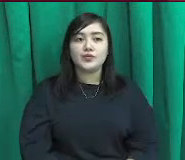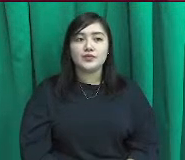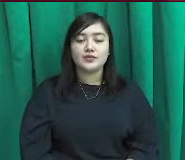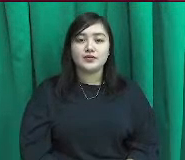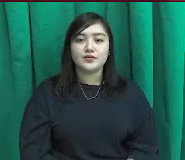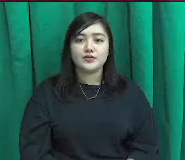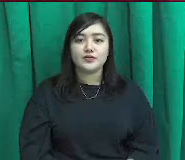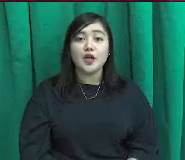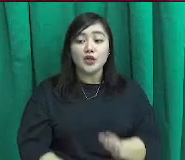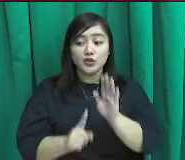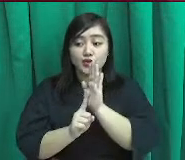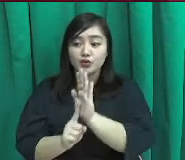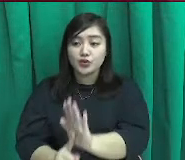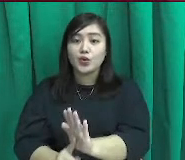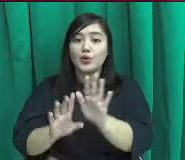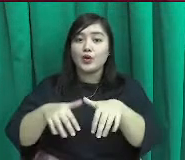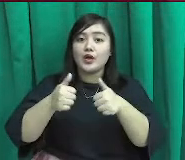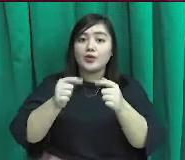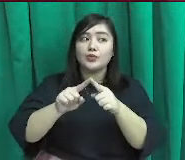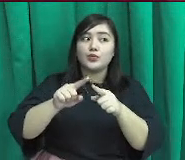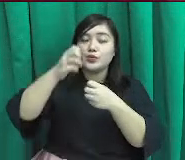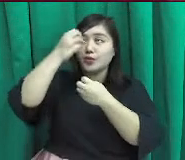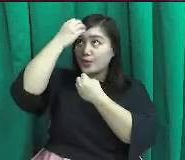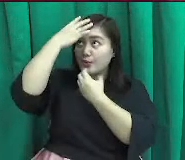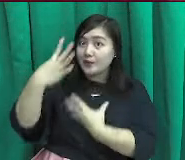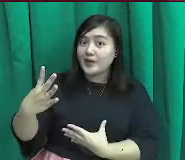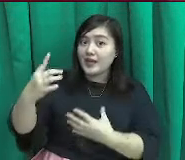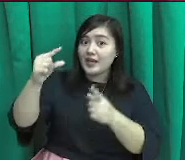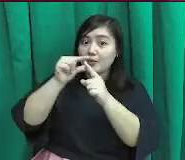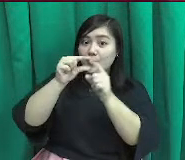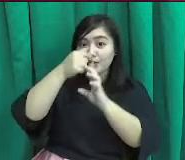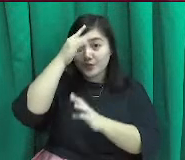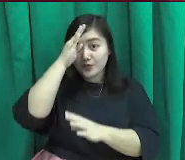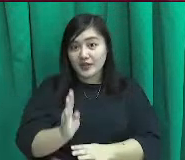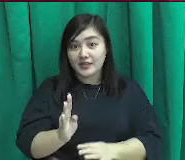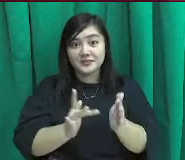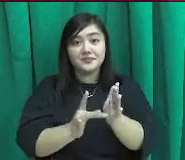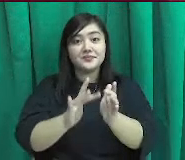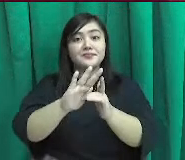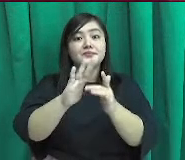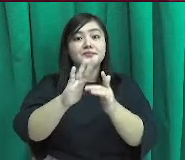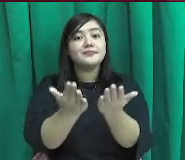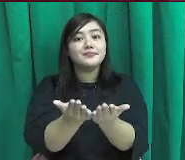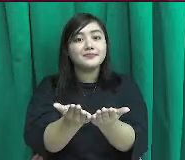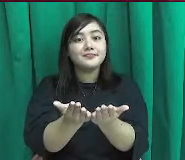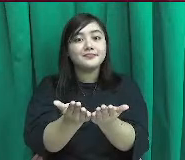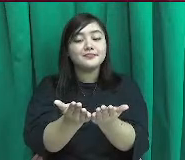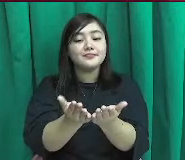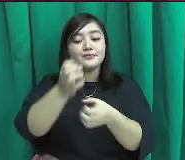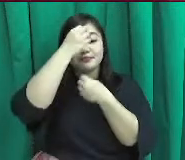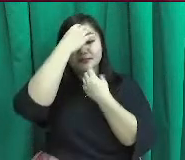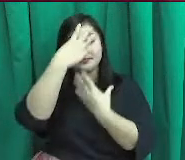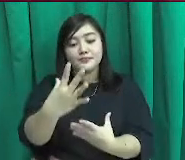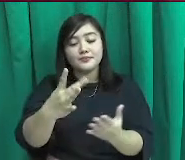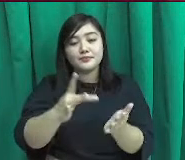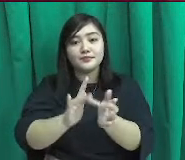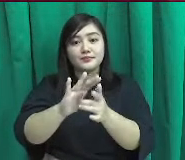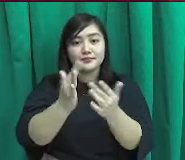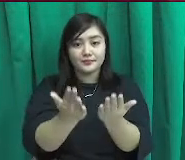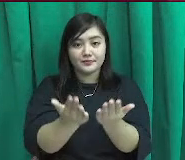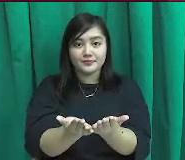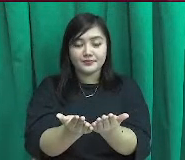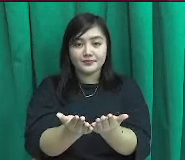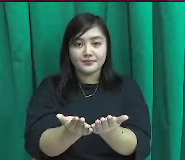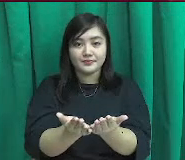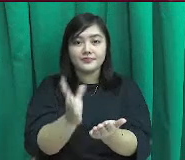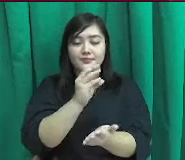sundin. Amen. Yes. Oo, mga asawang lalaki, dito tayo. Come on. Pakita natin paano natin gawin at paano natin